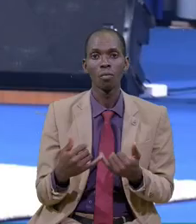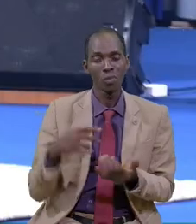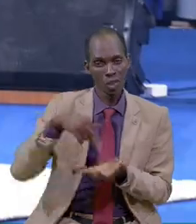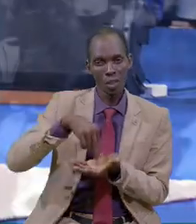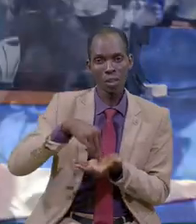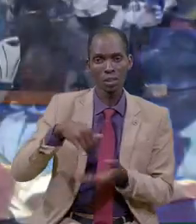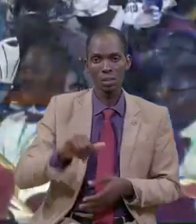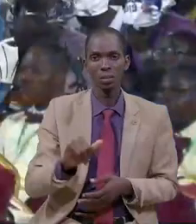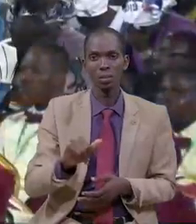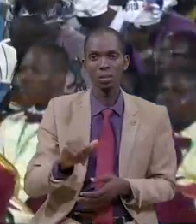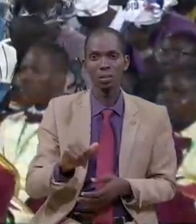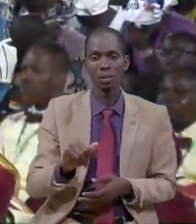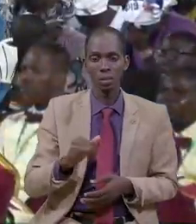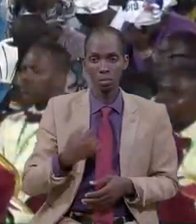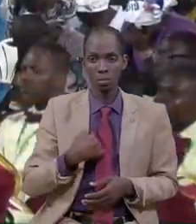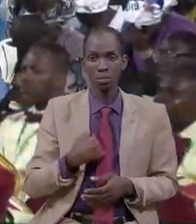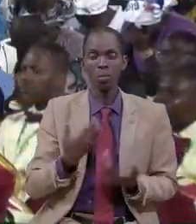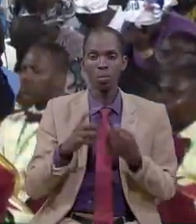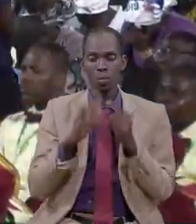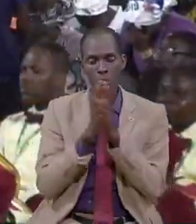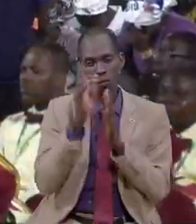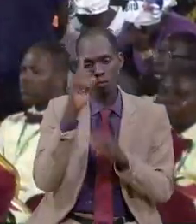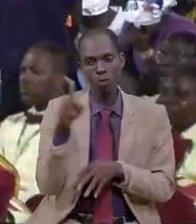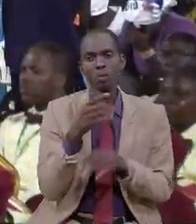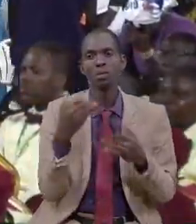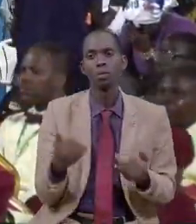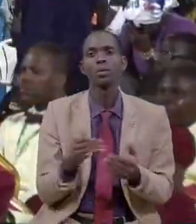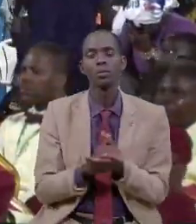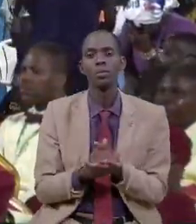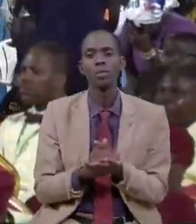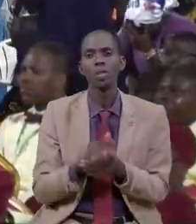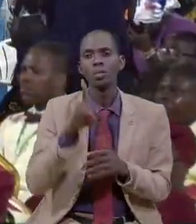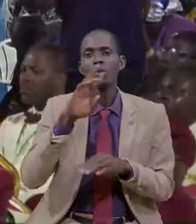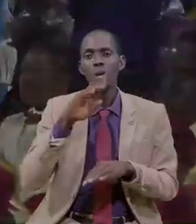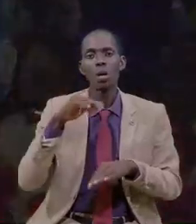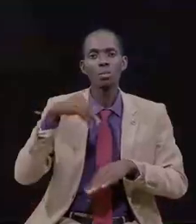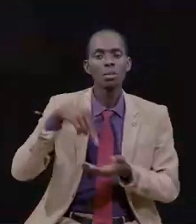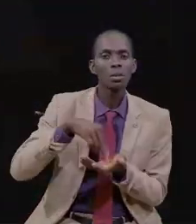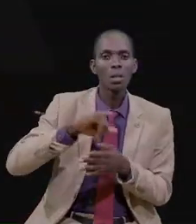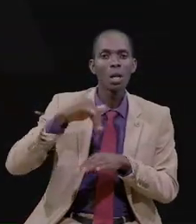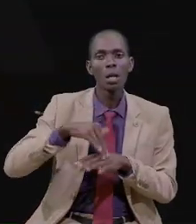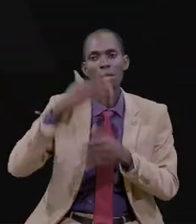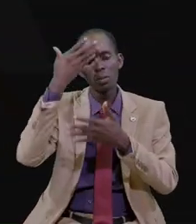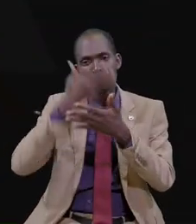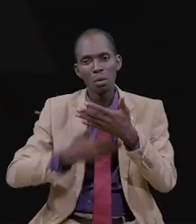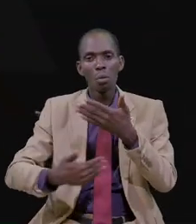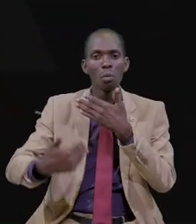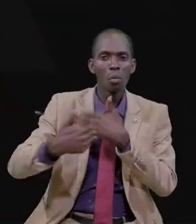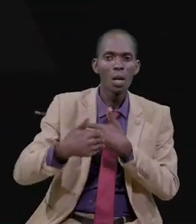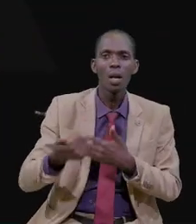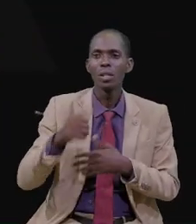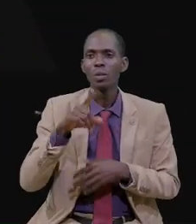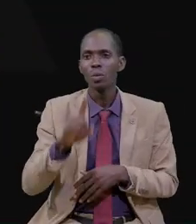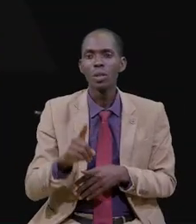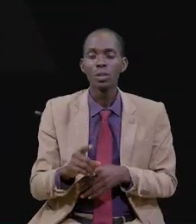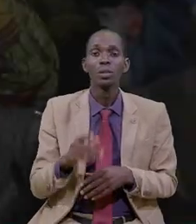Debout. I'm praying for you now. Je prie pour vous maintenant. The front and the back, devant, derrière, partout vous êtes, mettez-vous debout. Priez pour